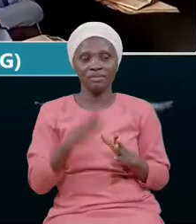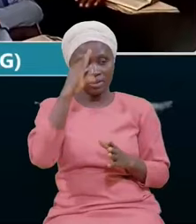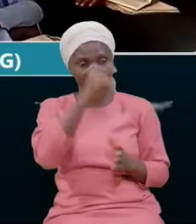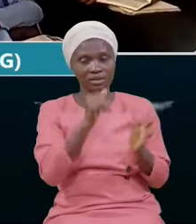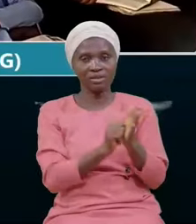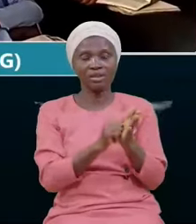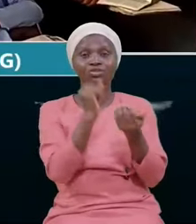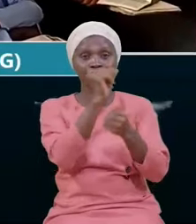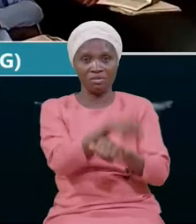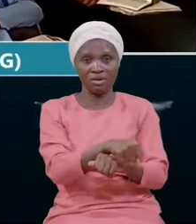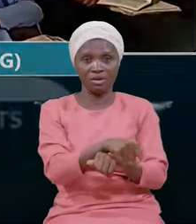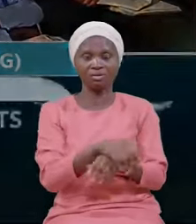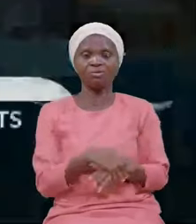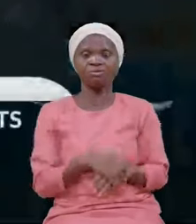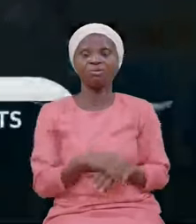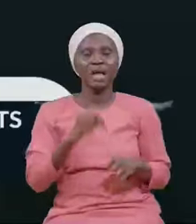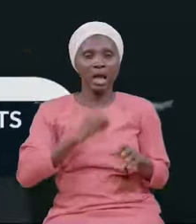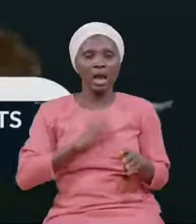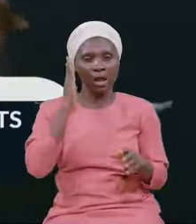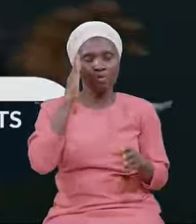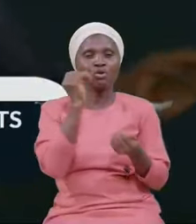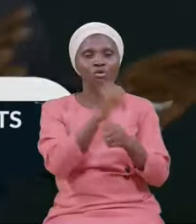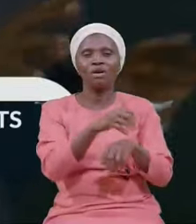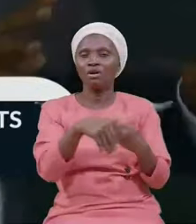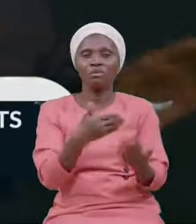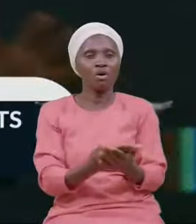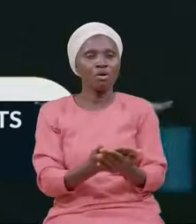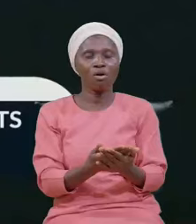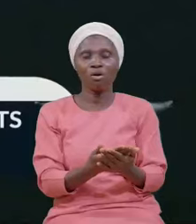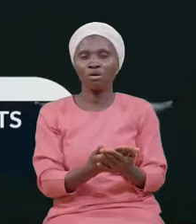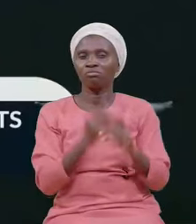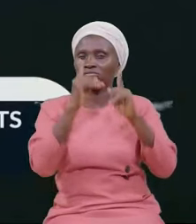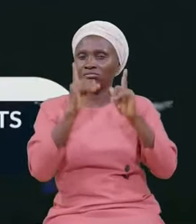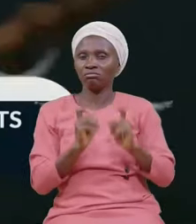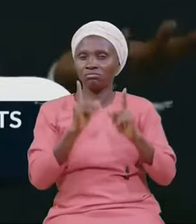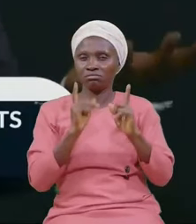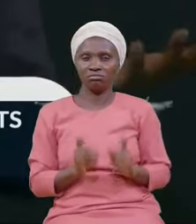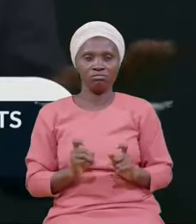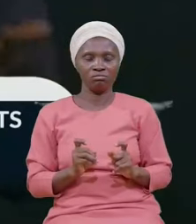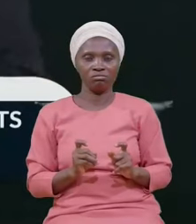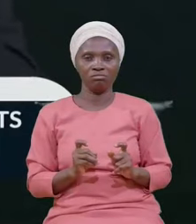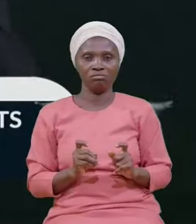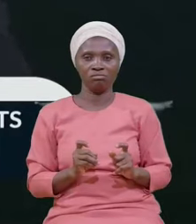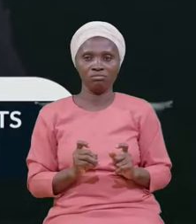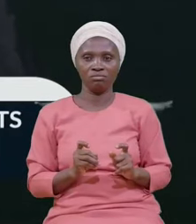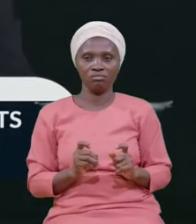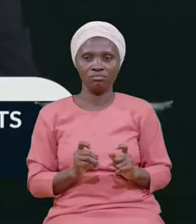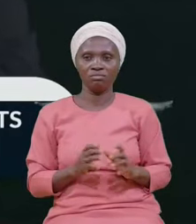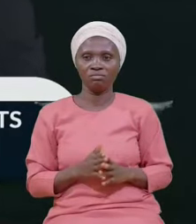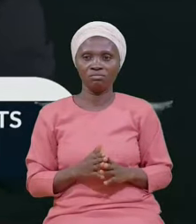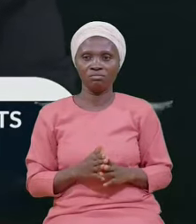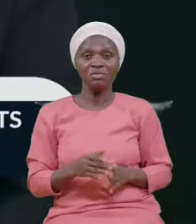vaincre toutes les épreuves. Toutes ces choses qui viennent dans ta vie, cela